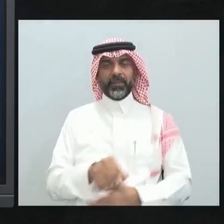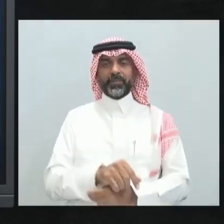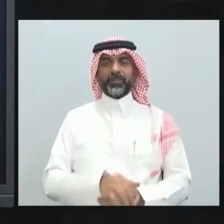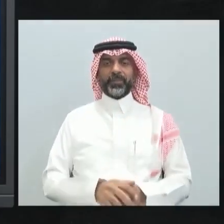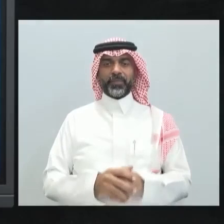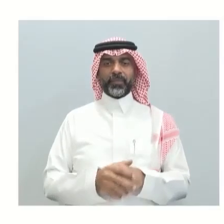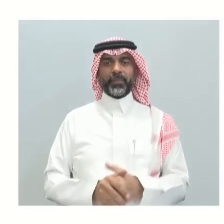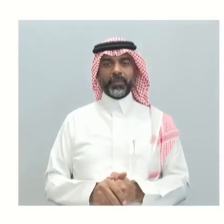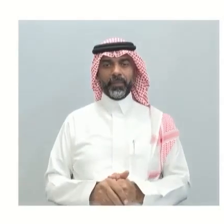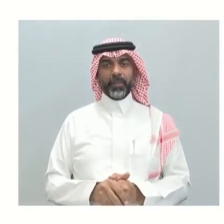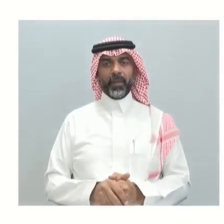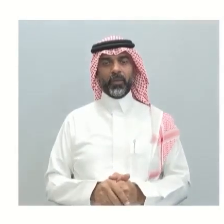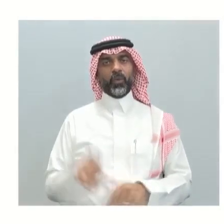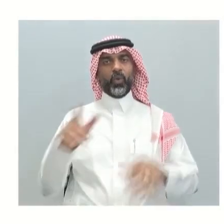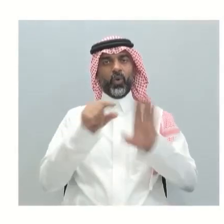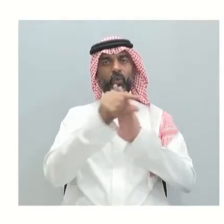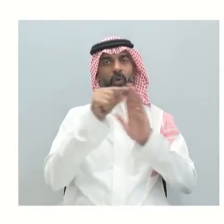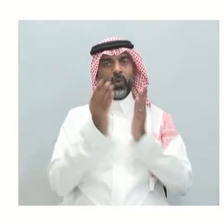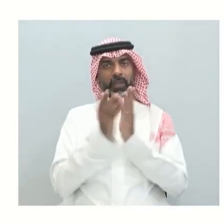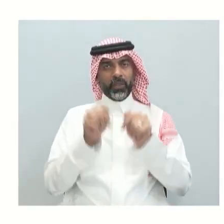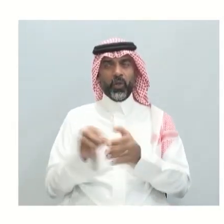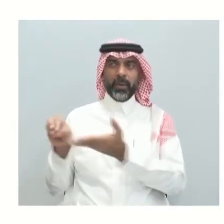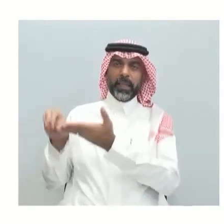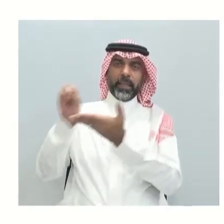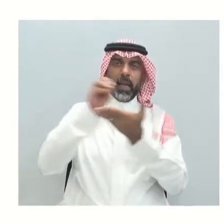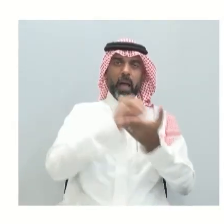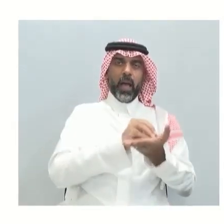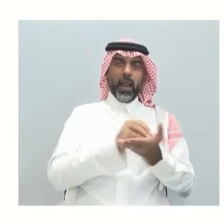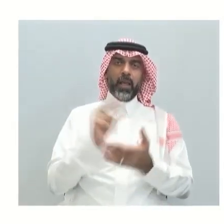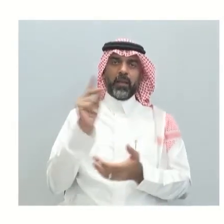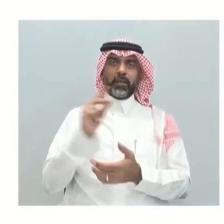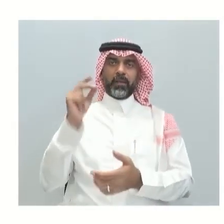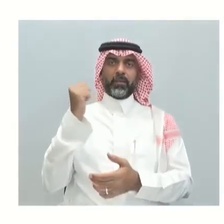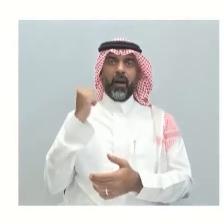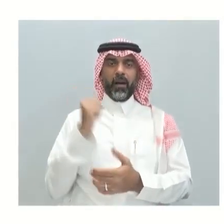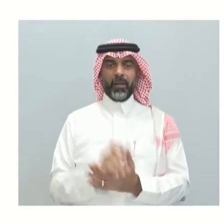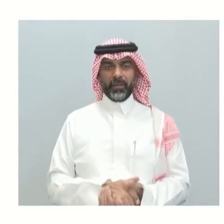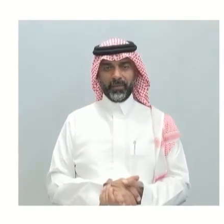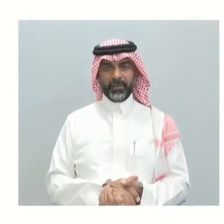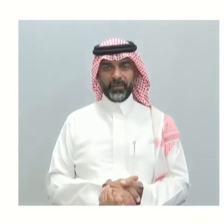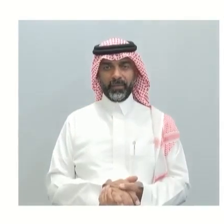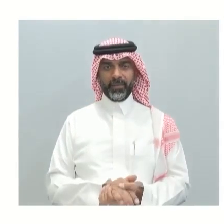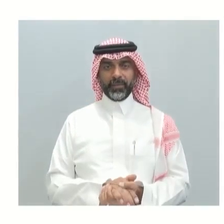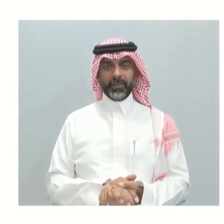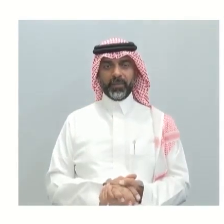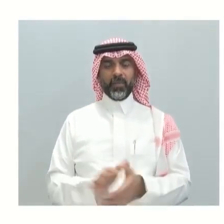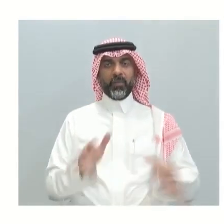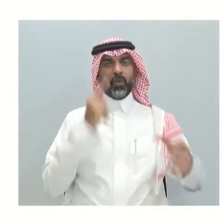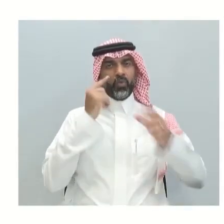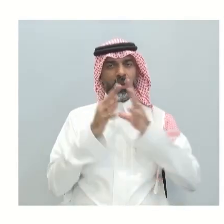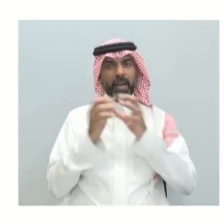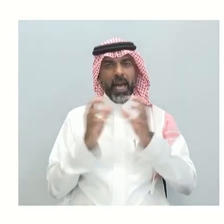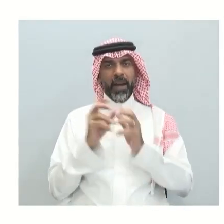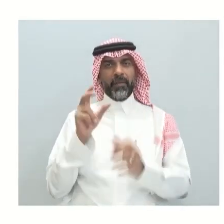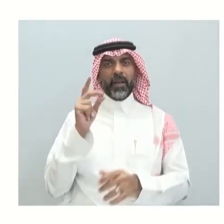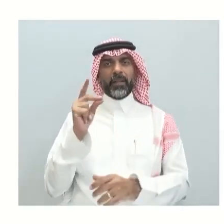وسيكون لدينا تفصيل اكبر في هذه الجزئيه في البدايه دعونا نعرف الطاقه